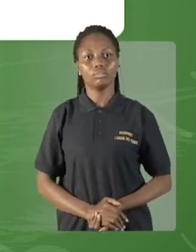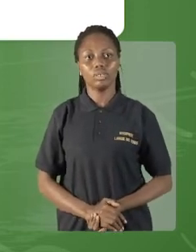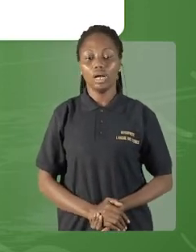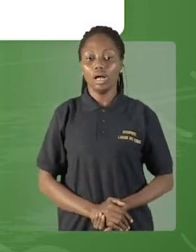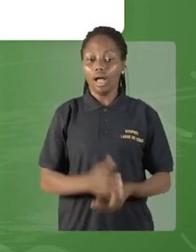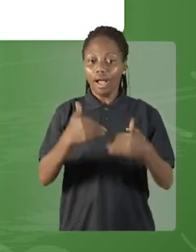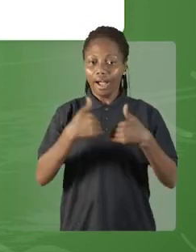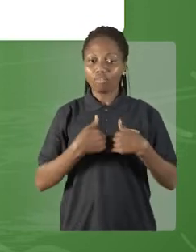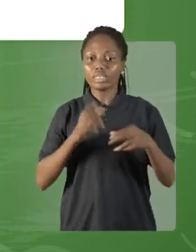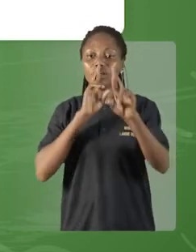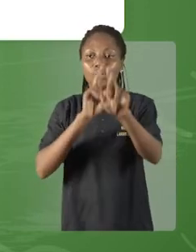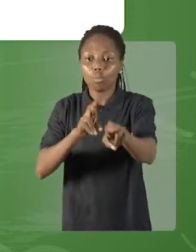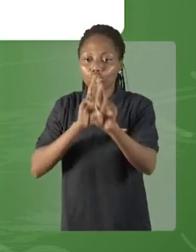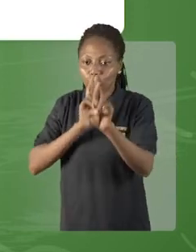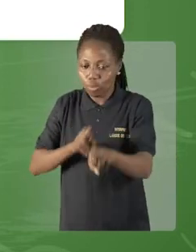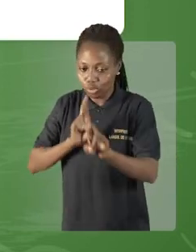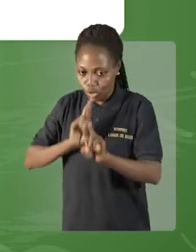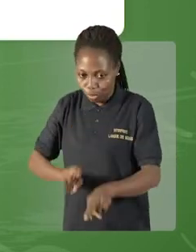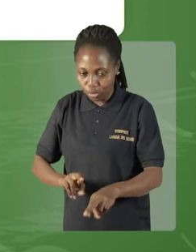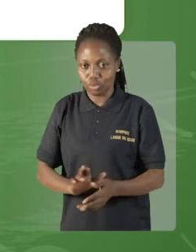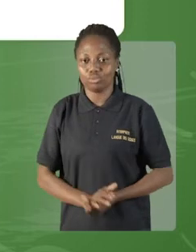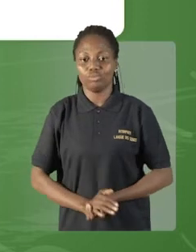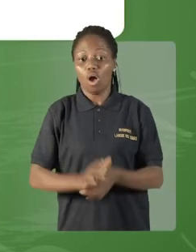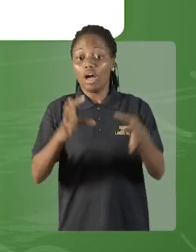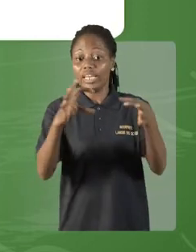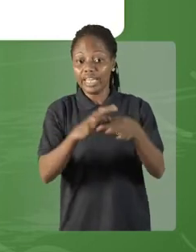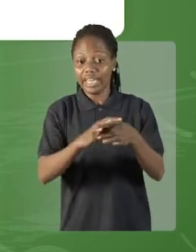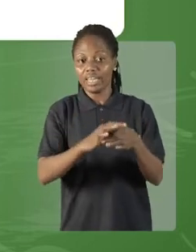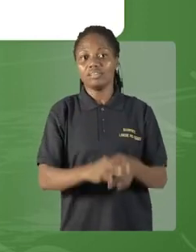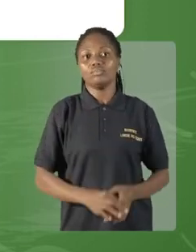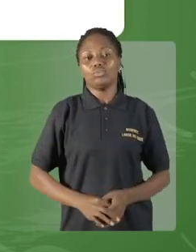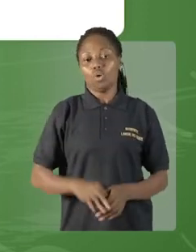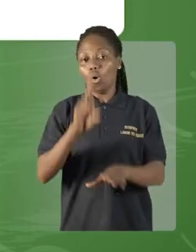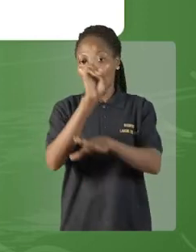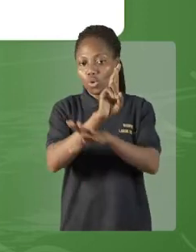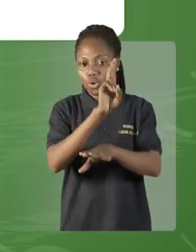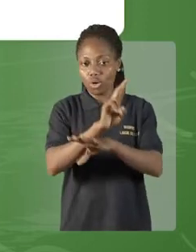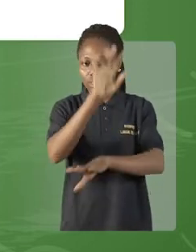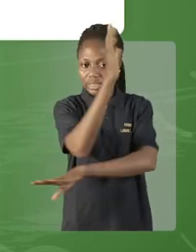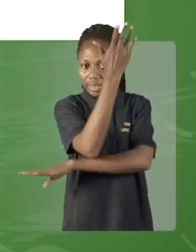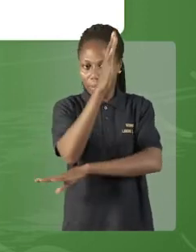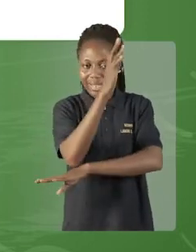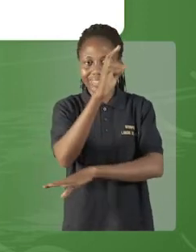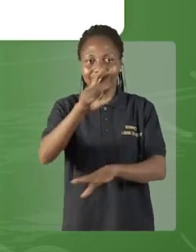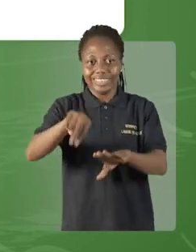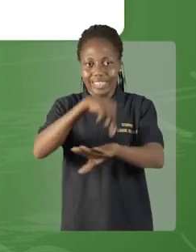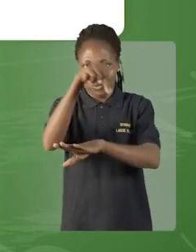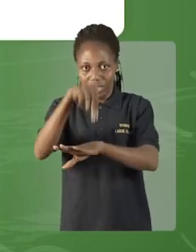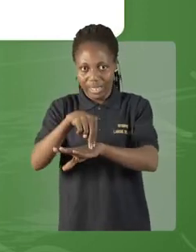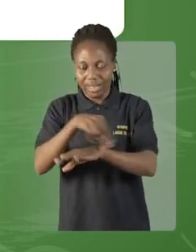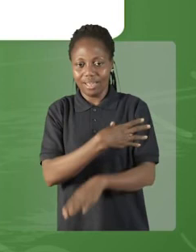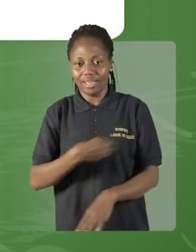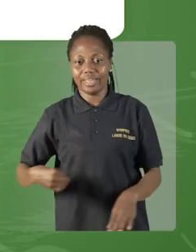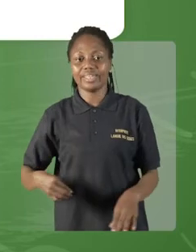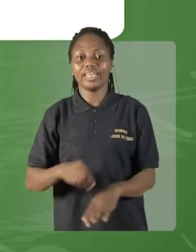Voici des affirmations relatives au rôle des parcs nationaux et des